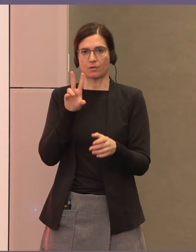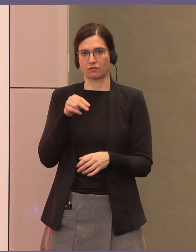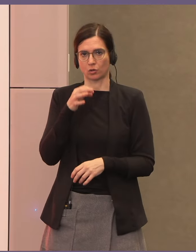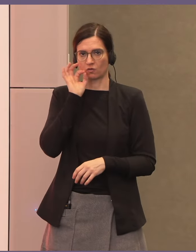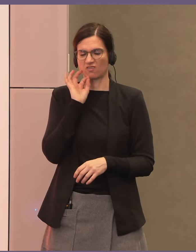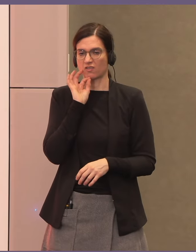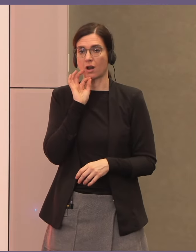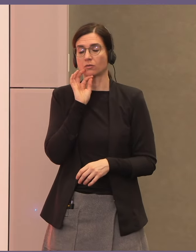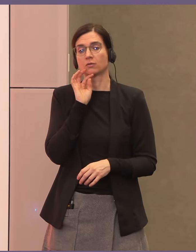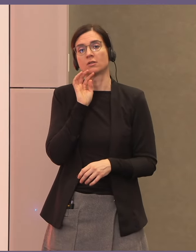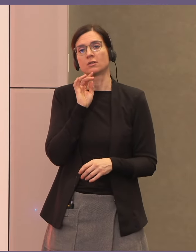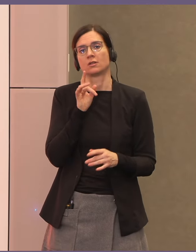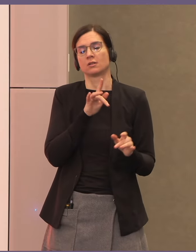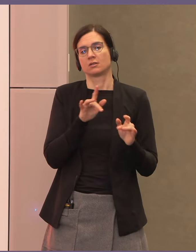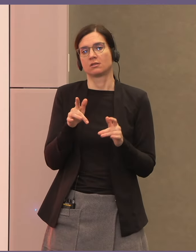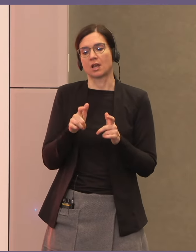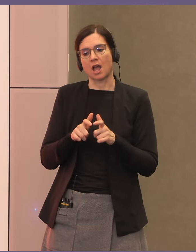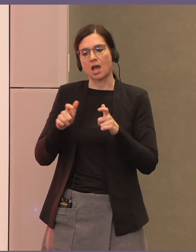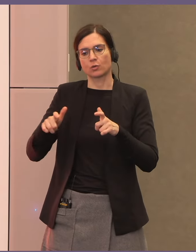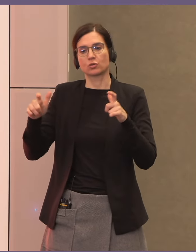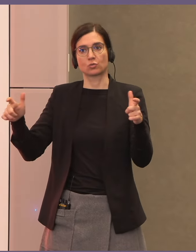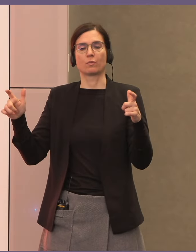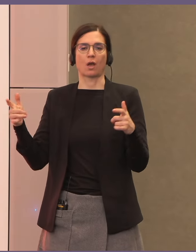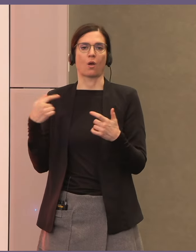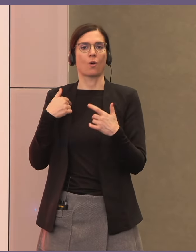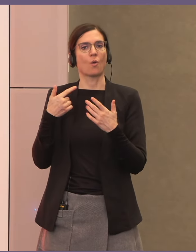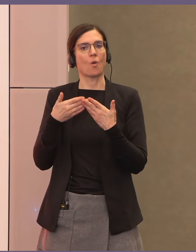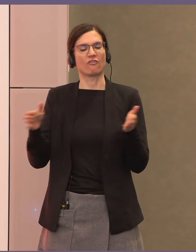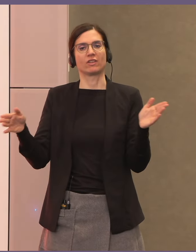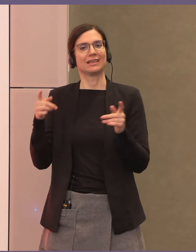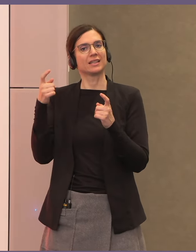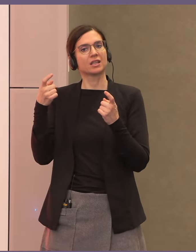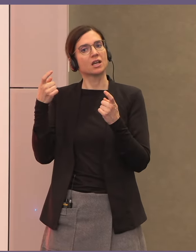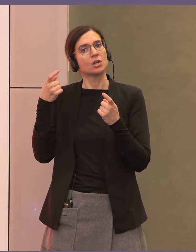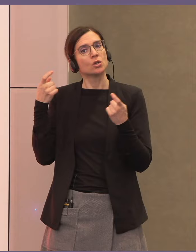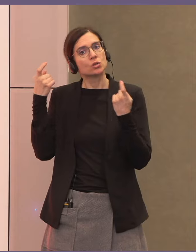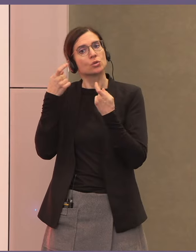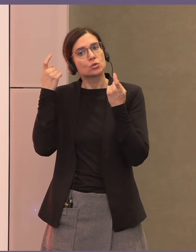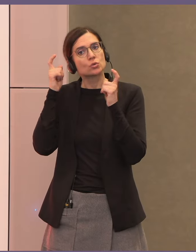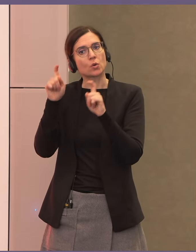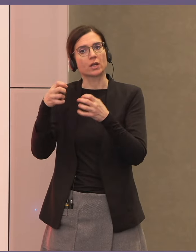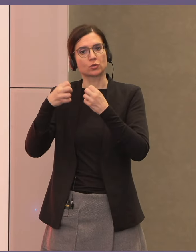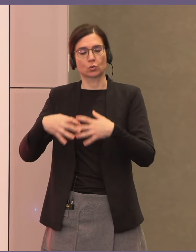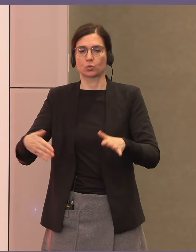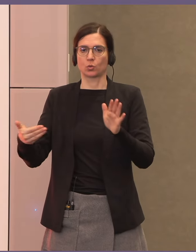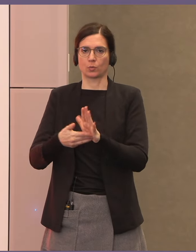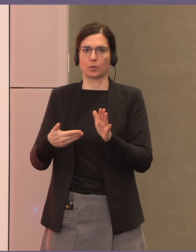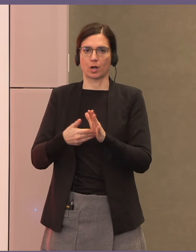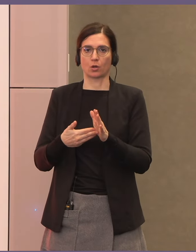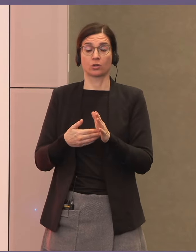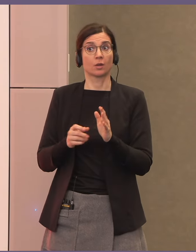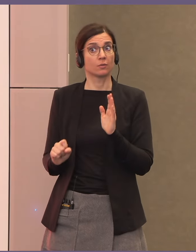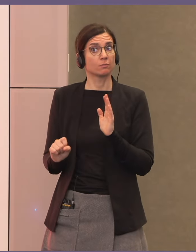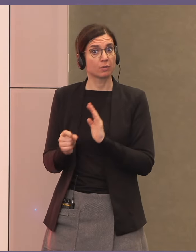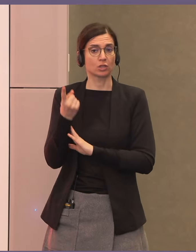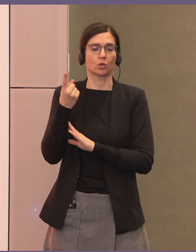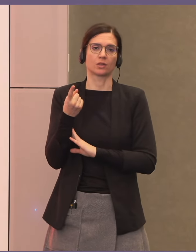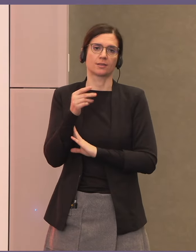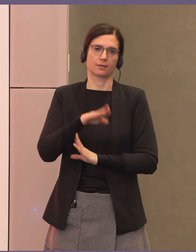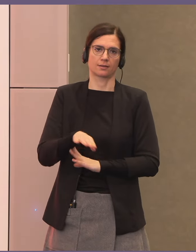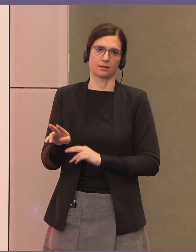ist der Auf- und Ausbau von öffentlicher Sorgeinfrastruktur vor allem für die Betreuung von Kindern